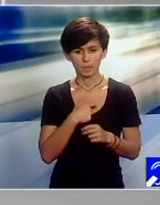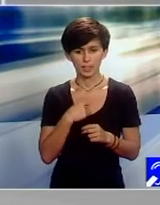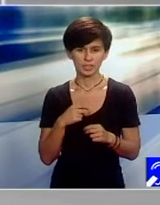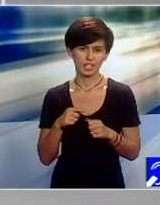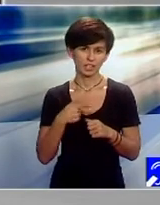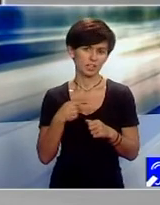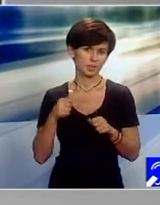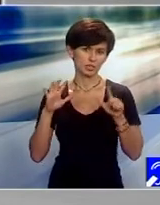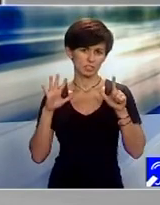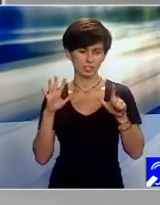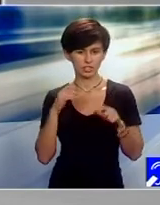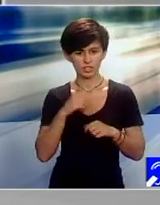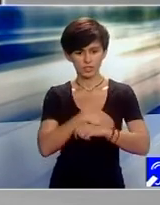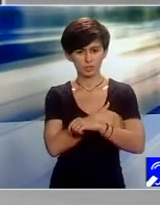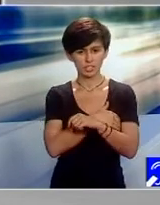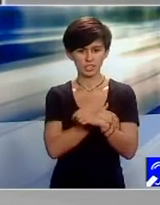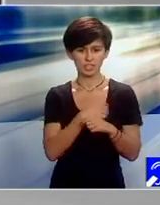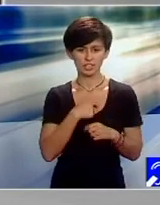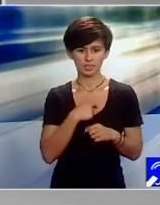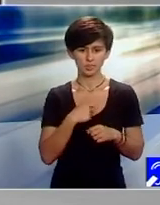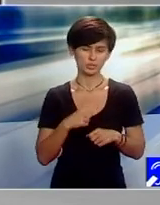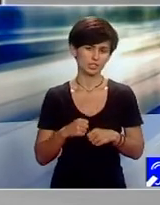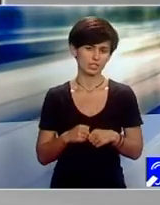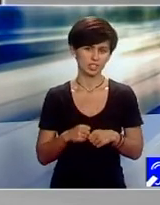poți să derapezi cu bicicleta, nu doar frigul poate